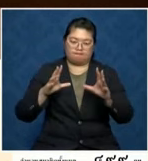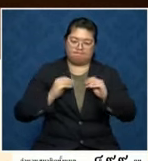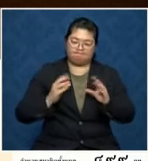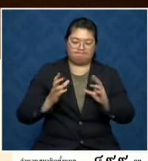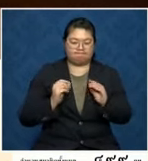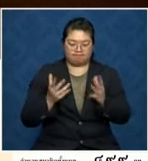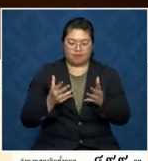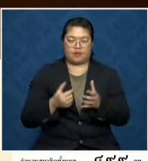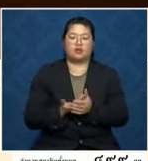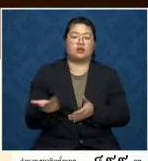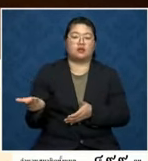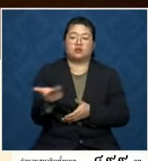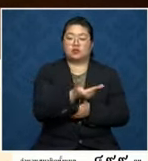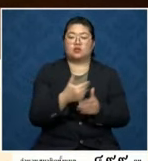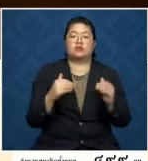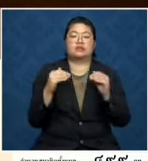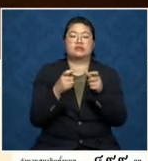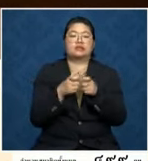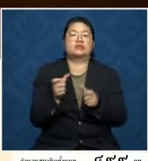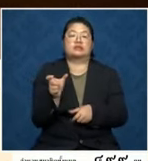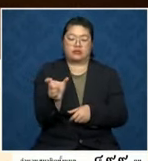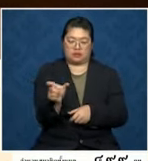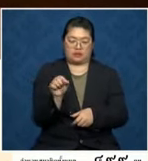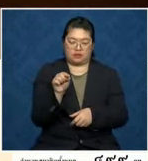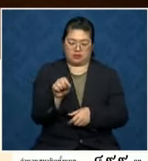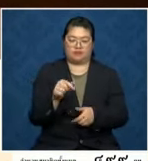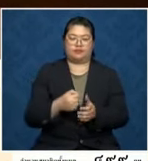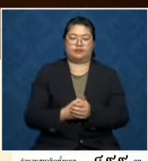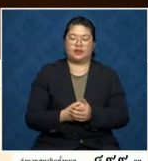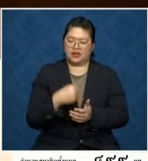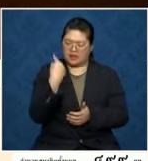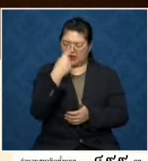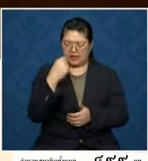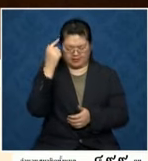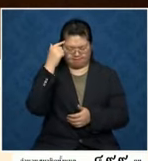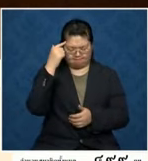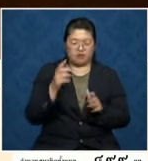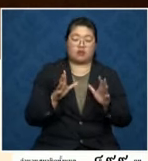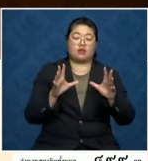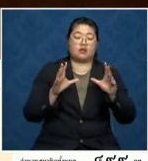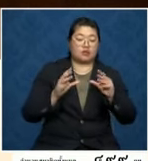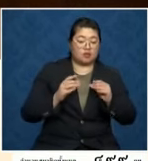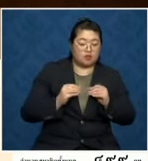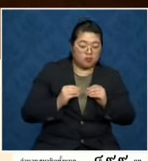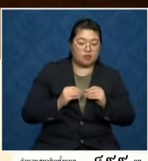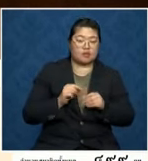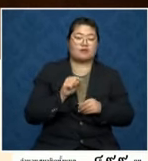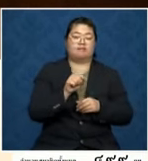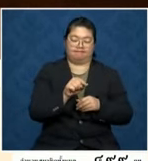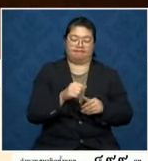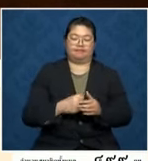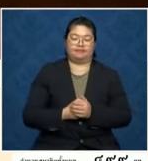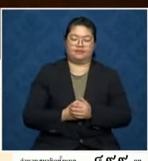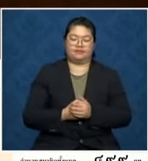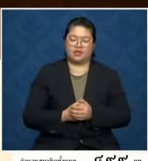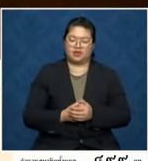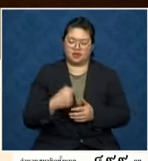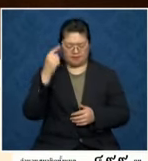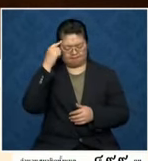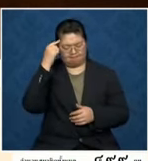ชิญท่านสมาชิกใช้สิทธิ์ออกเสียงลงคะแนนครับผู้ใดเห็นควรรับหลักการโปรดกดปุ่มเห็นด้วย